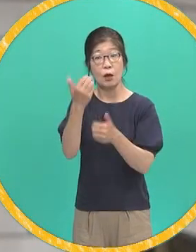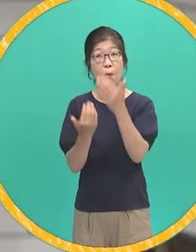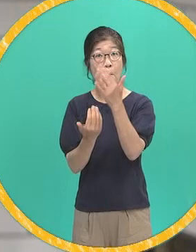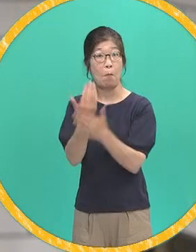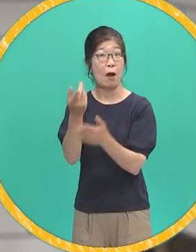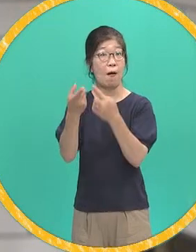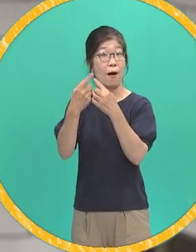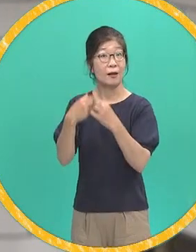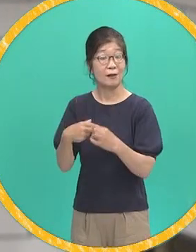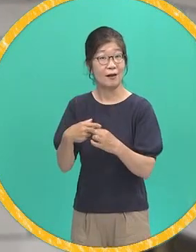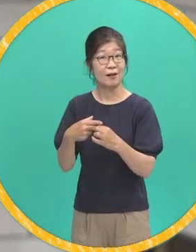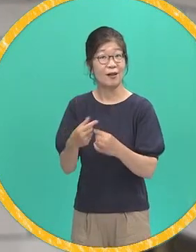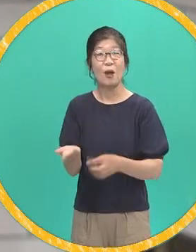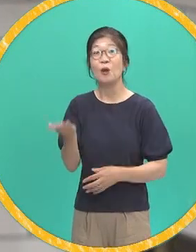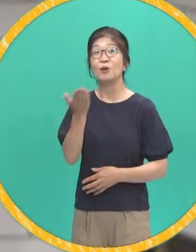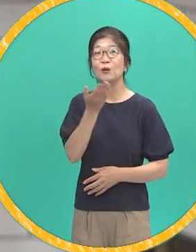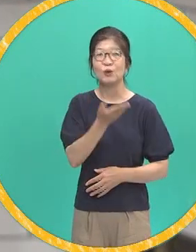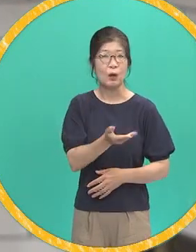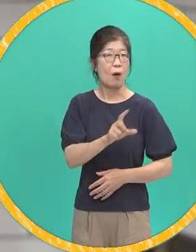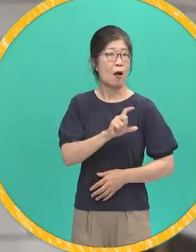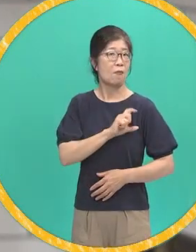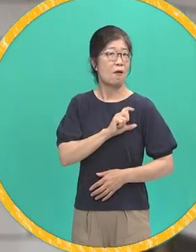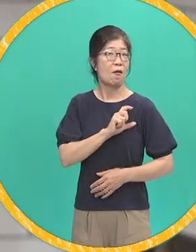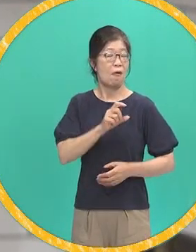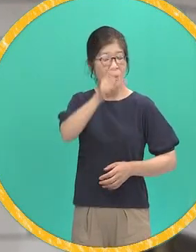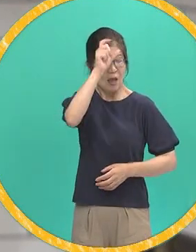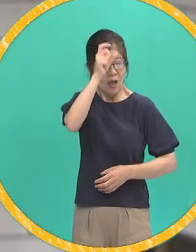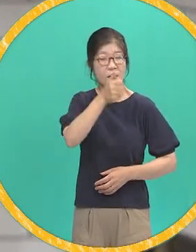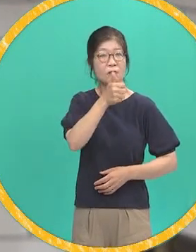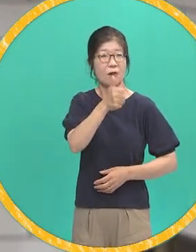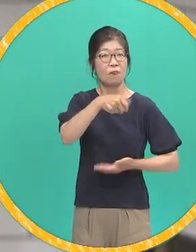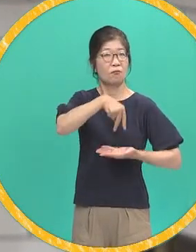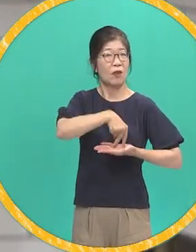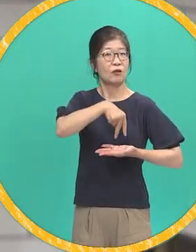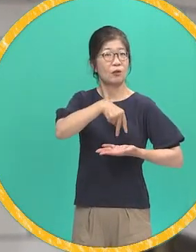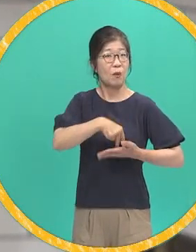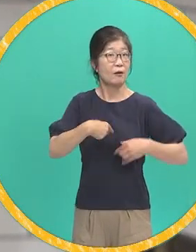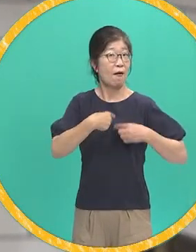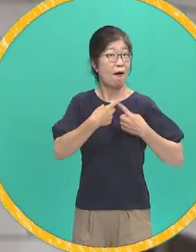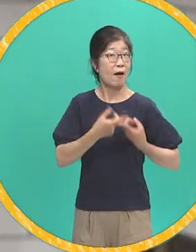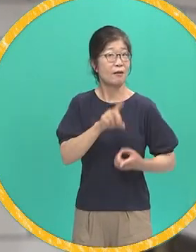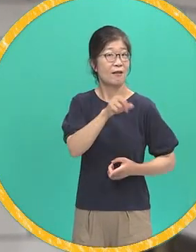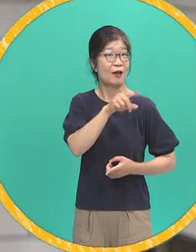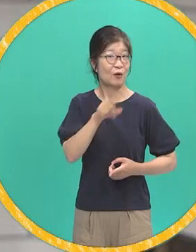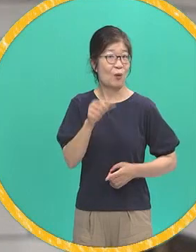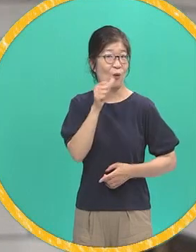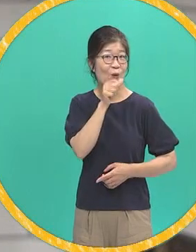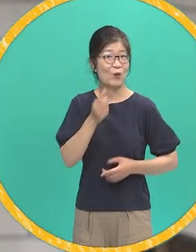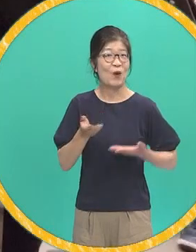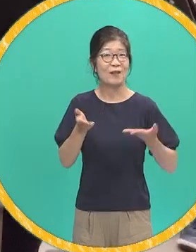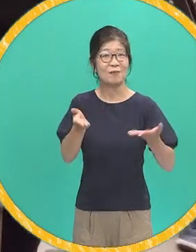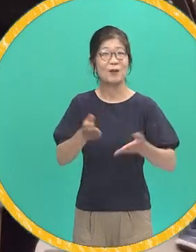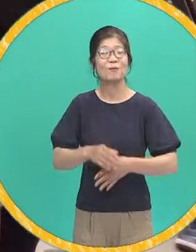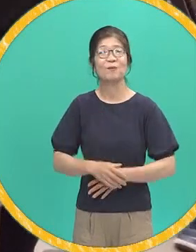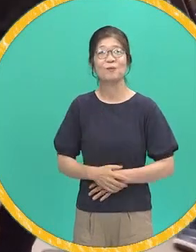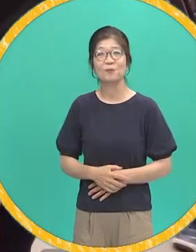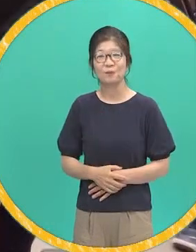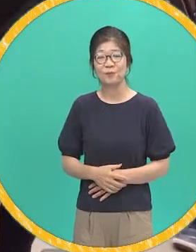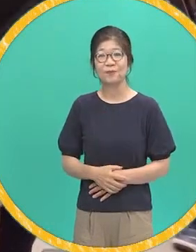されたんですが続いてはですね警察官として音楽隊に入隊された方をご紹介します